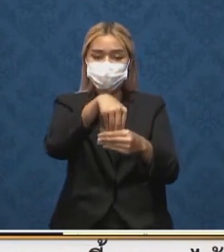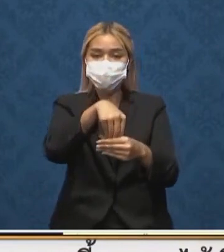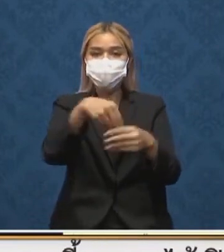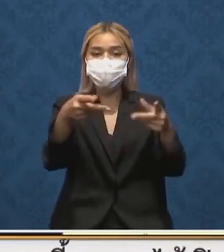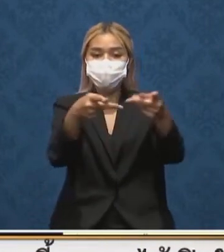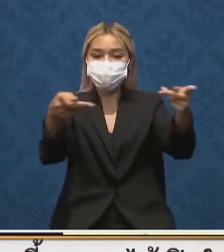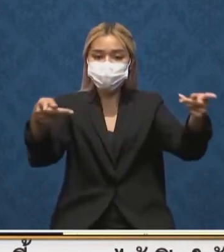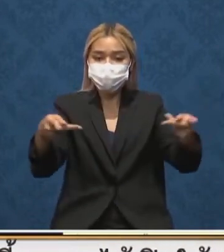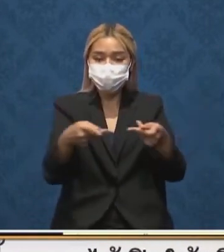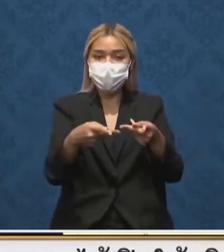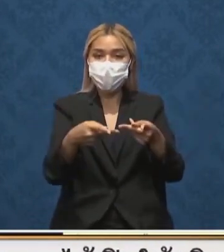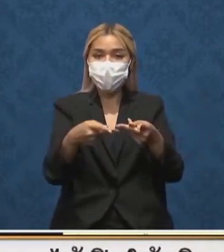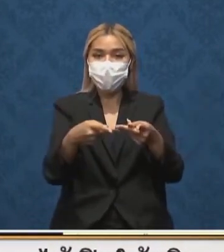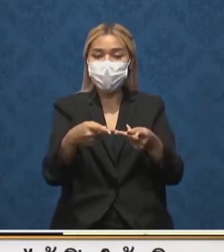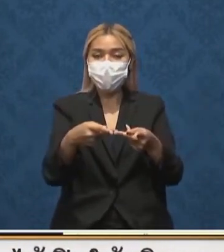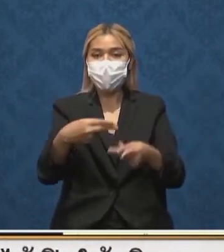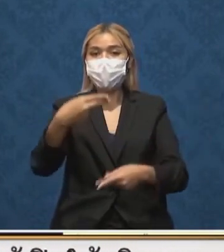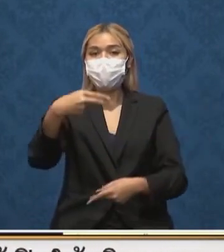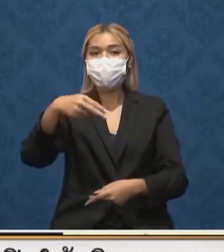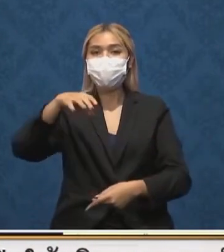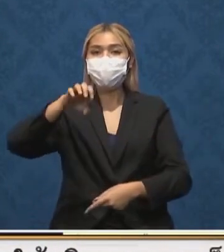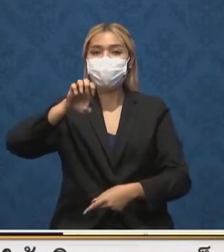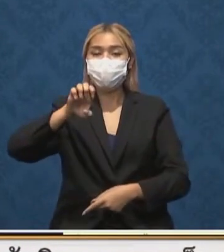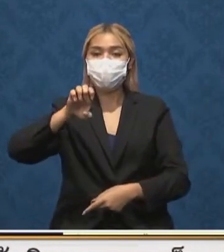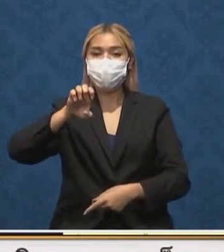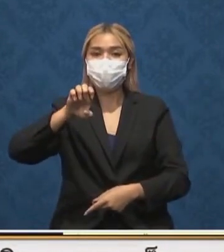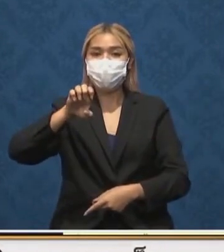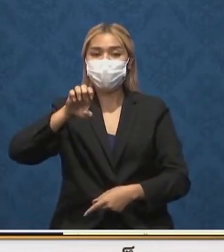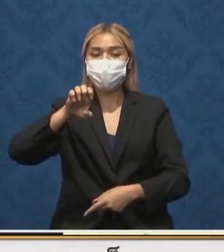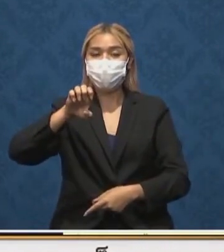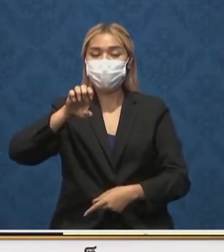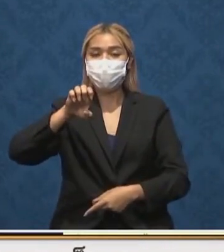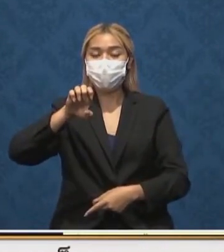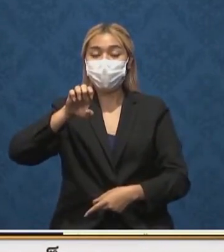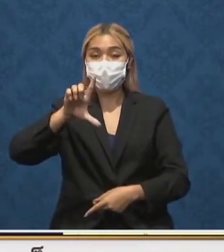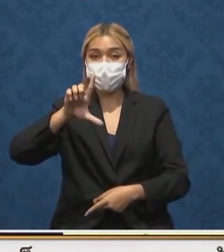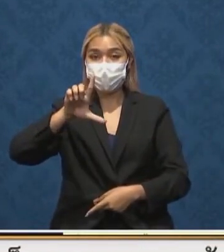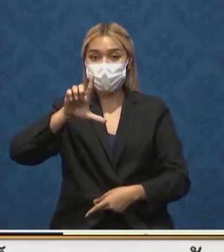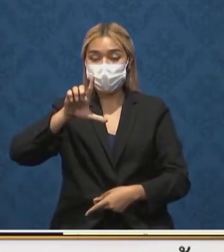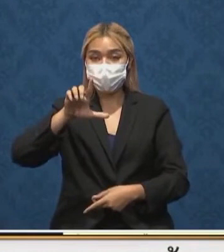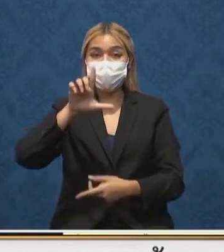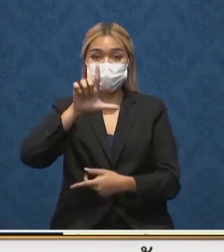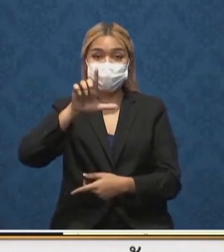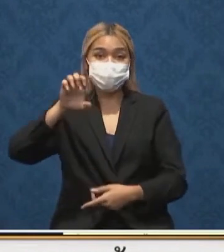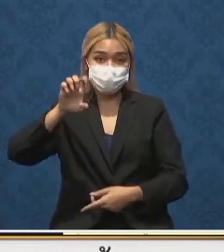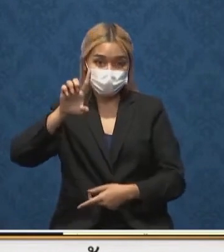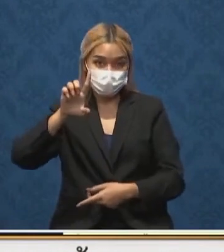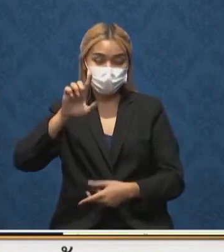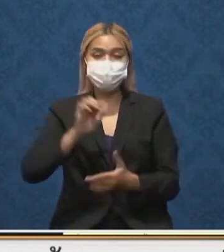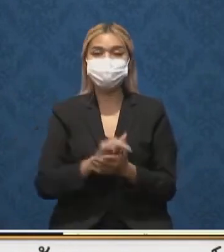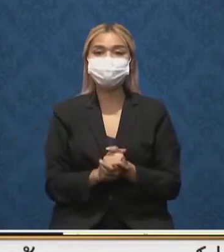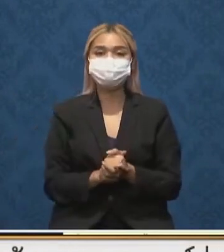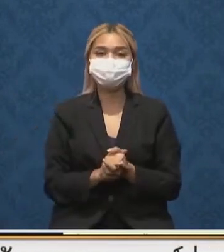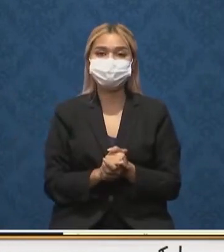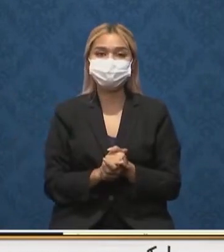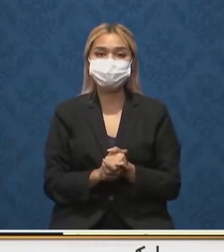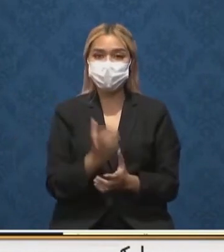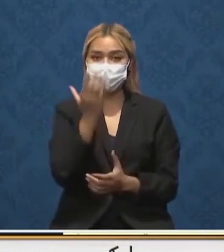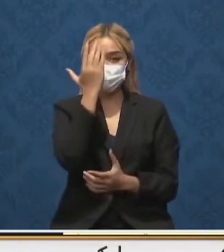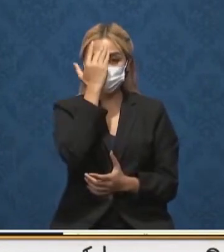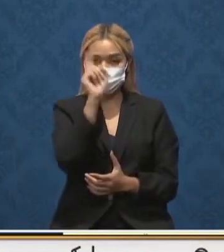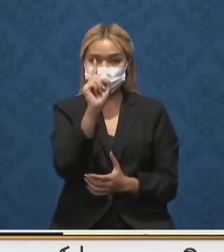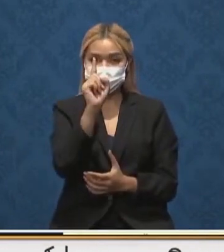อาศัยอยู่ที่เกาะหลีเป๊ะเพื่อเรื่องปัญหาเรื่องเรื่องของการแก้ปัญหาเรื่องของประเทศล่า